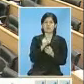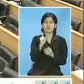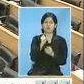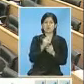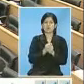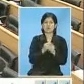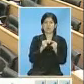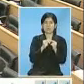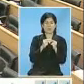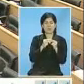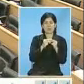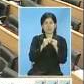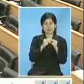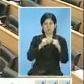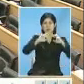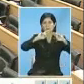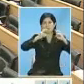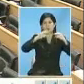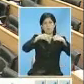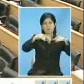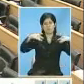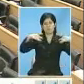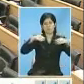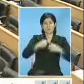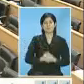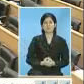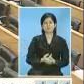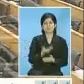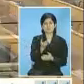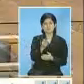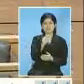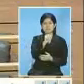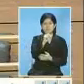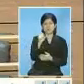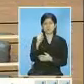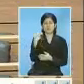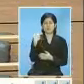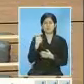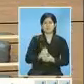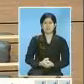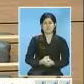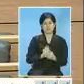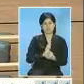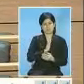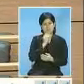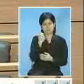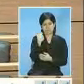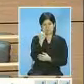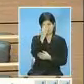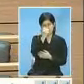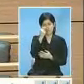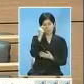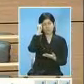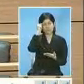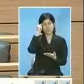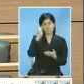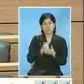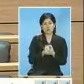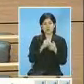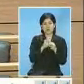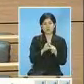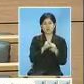ภิปรายนอกประเด็นความจริงท่านเป็นสมาชิกอาวุโสน่าจะทราบนะครับว่าการอภิปรายในวาระที่